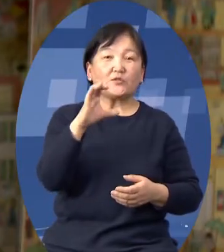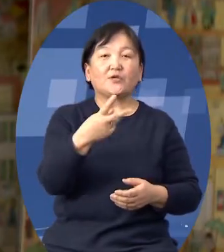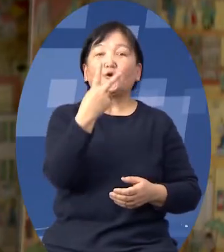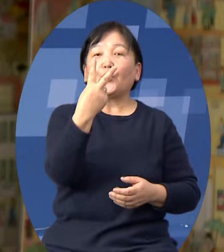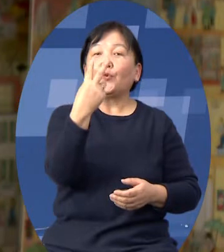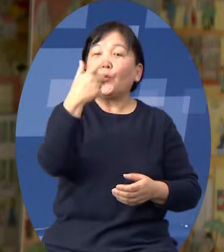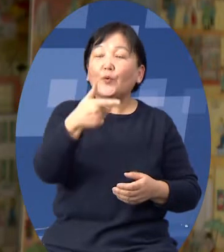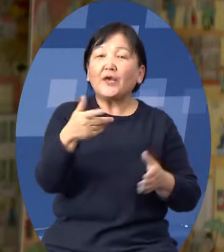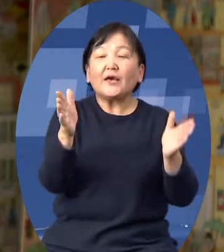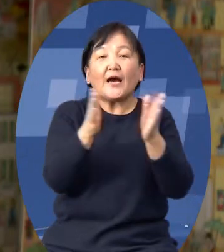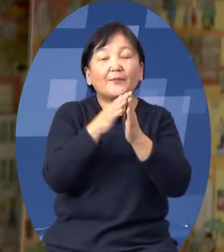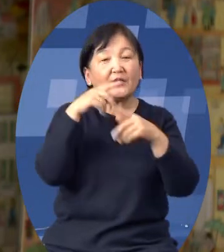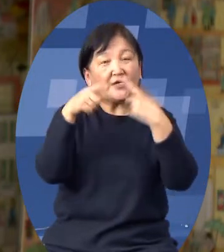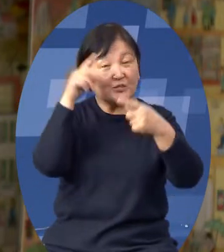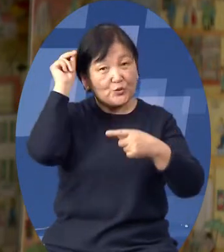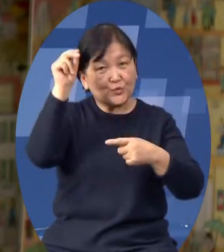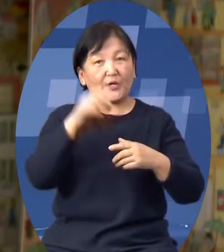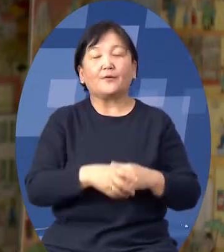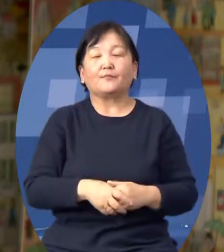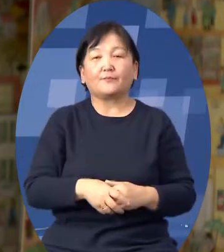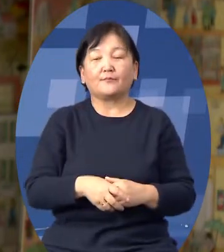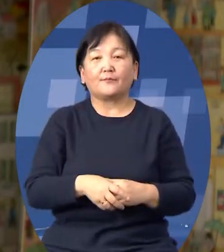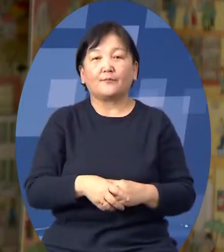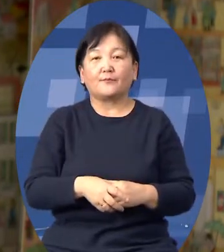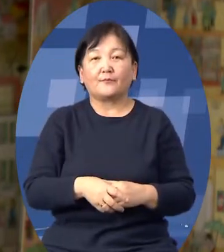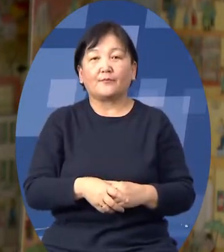хамтдаа сурцгаая. За, дэлгэцэнд анхаарлаа хандуулаарай.